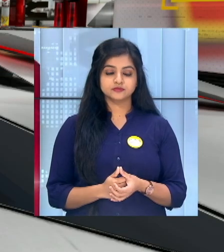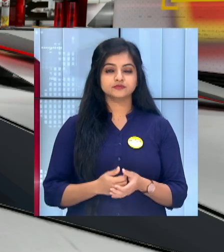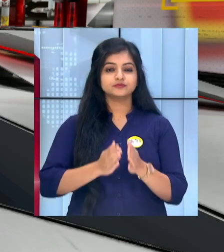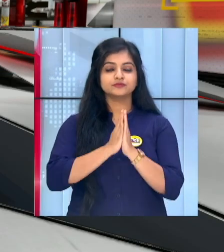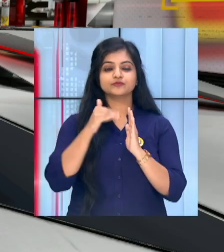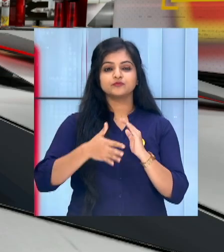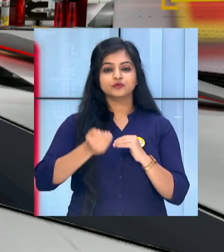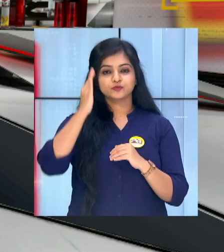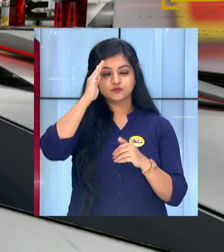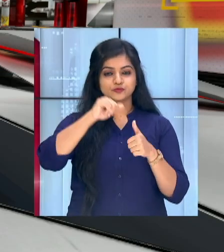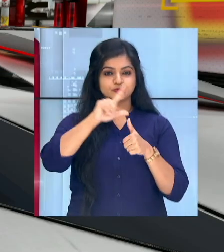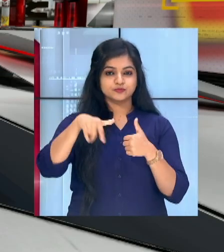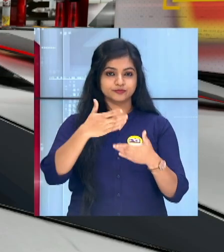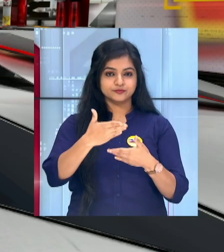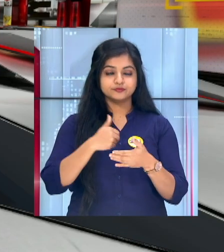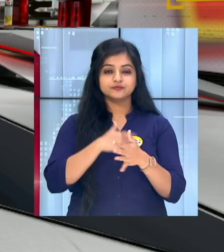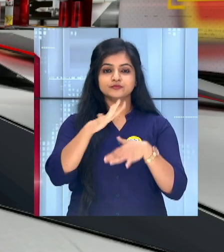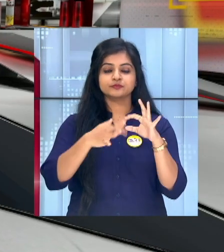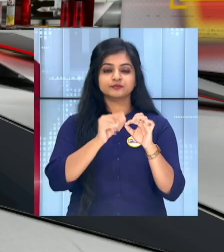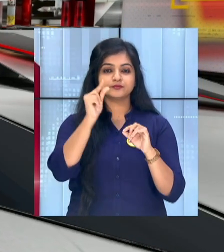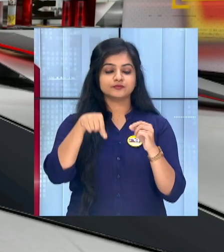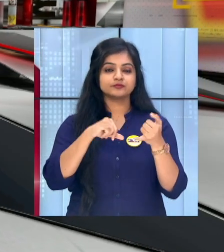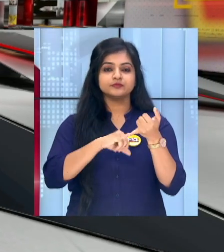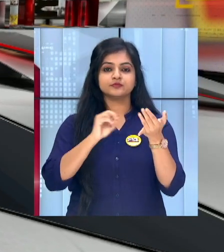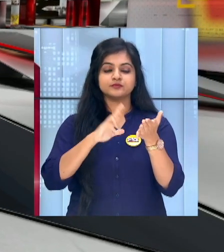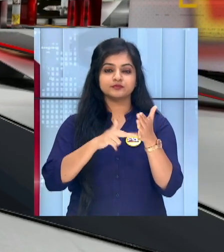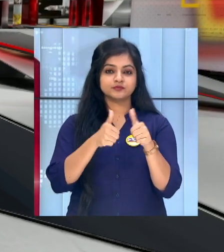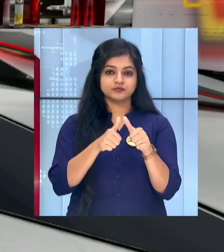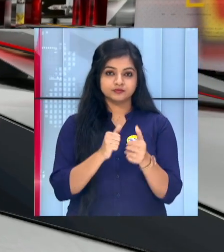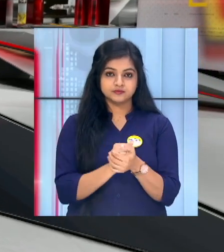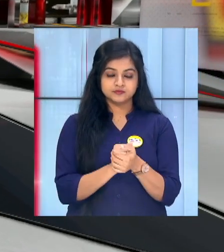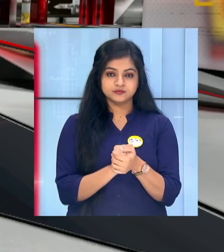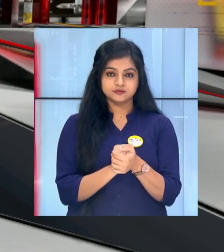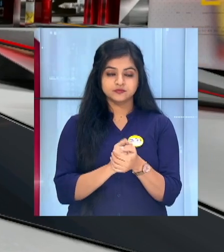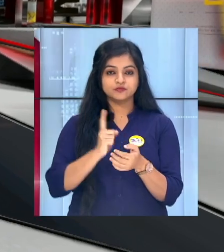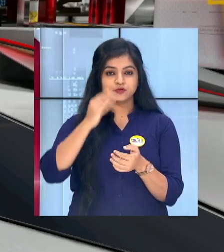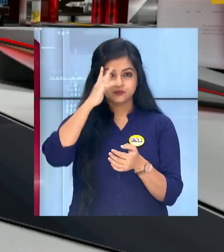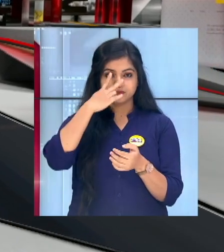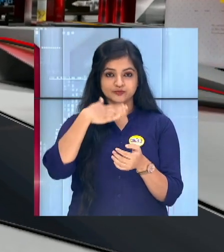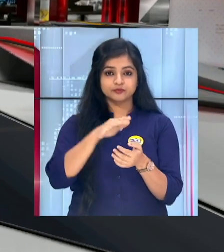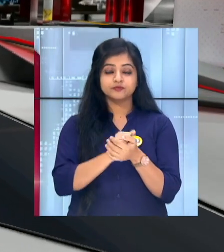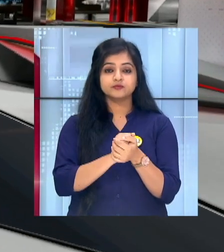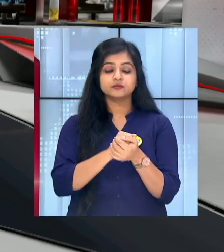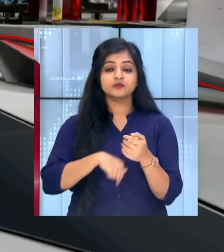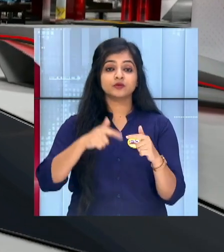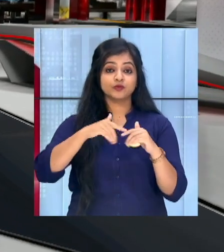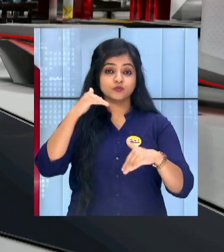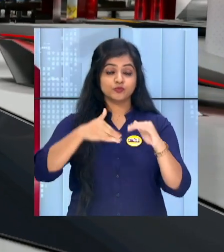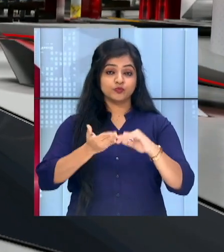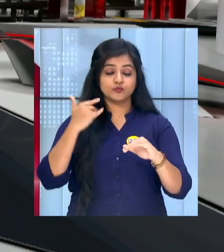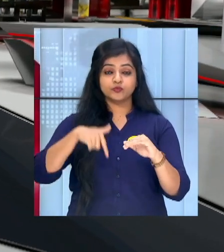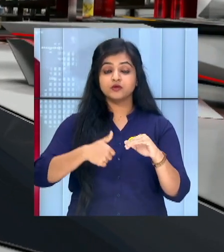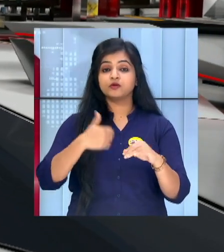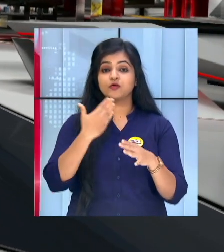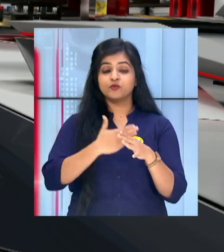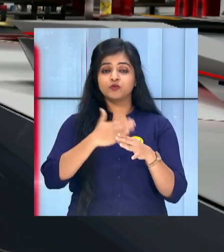നമസ്കാരം. ഇപ്പോൾ കിട്ടിയതിലേക്ക് വിശദമായി ഞാൻ ഉന്മേഷ് വരാമൻ, എന്നോടൊപ്പം കേൾവി വരുന്നവരെ സഹായിക്കുന്നതിന് വേണ്ടി സോനാജറി കൂടി ചേരുന്നു. ആദ്യ വാർത്തയിലേക്ക്. പൊതു തെരഞ്ഞെടുപ്പിന് മുന്നോടിയായി ഉദ്യോഗസ്ഥ